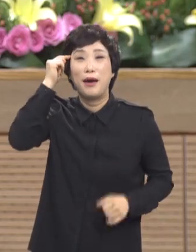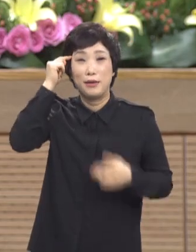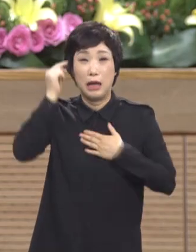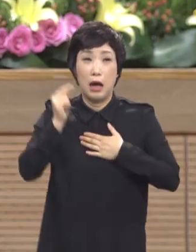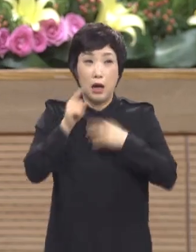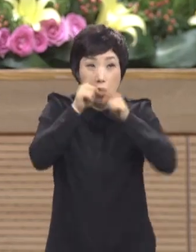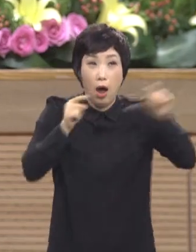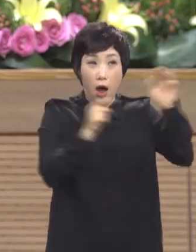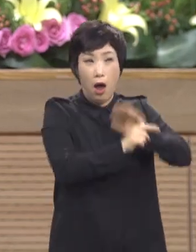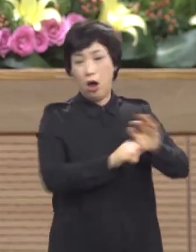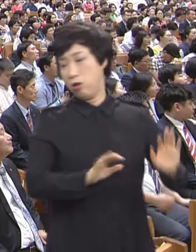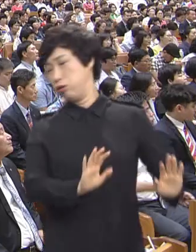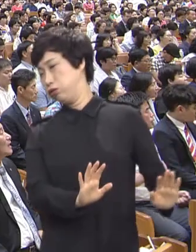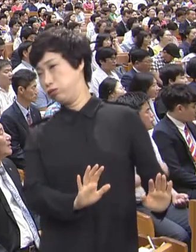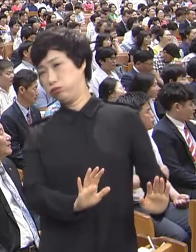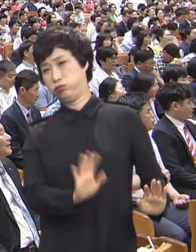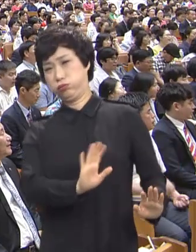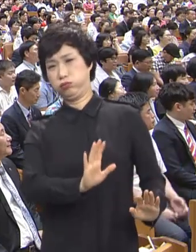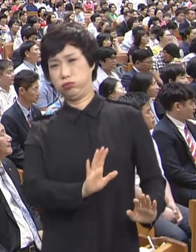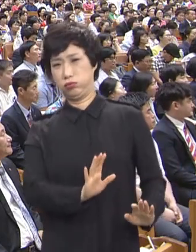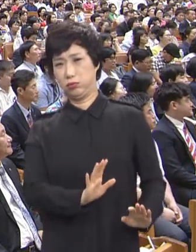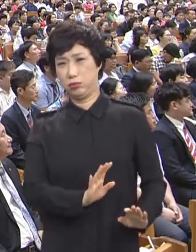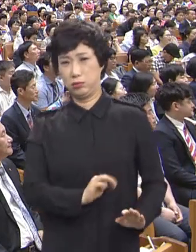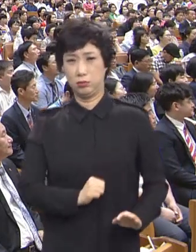나는 지옥만은 안 가야 된다.